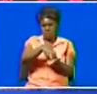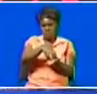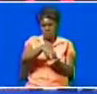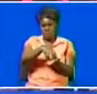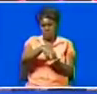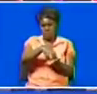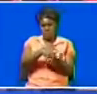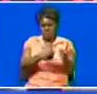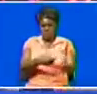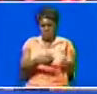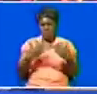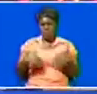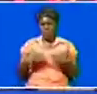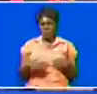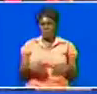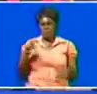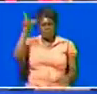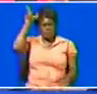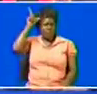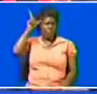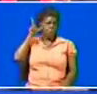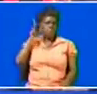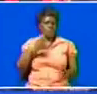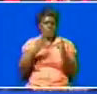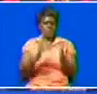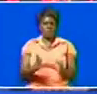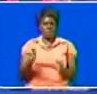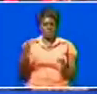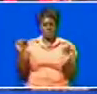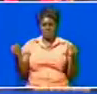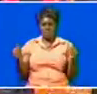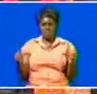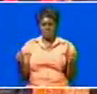by their critics. Elvis Kosgei, KT News, Uasin Gishu County.